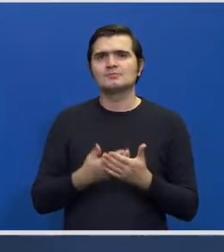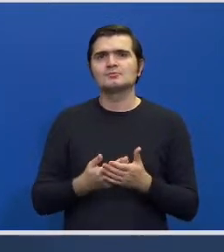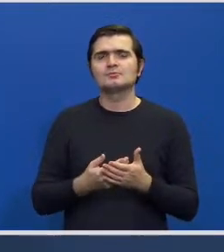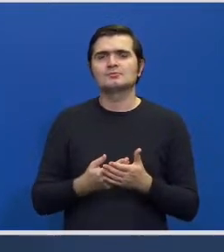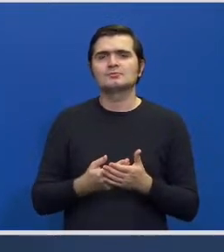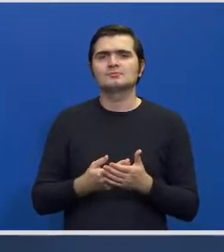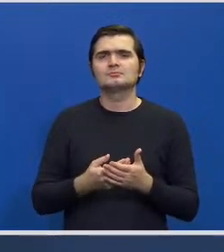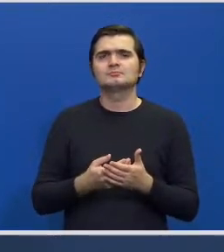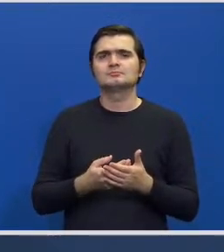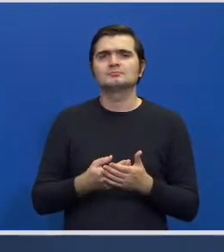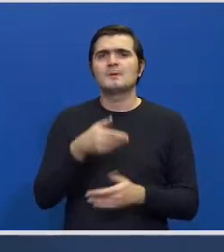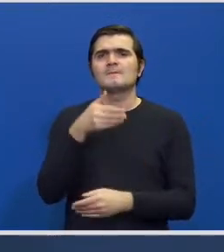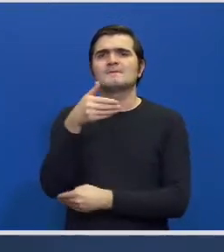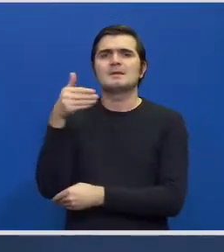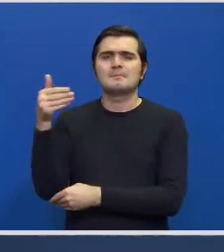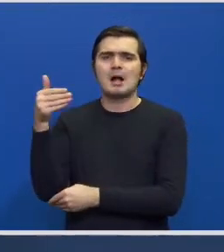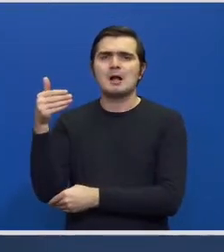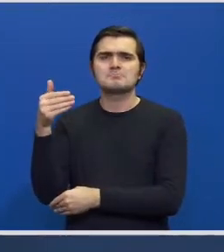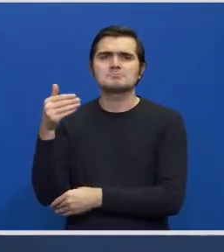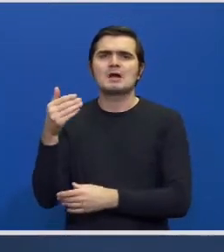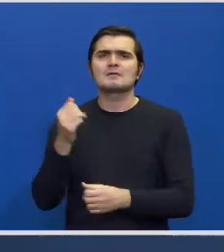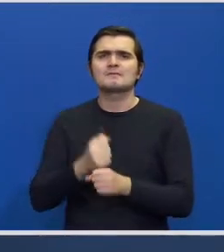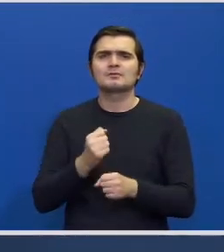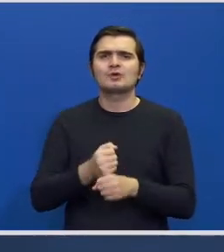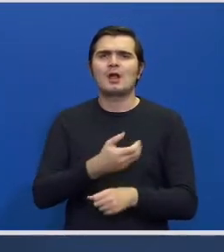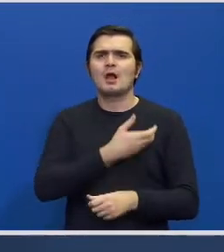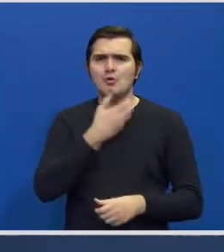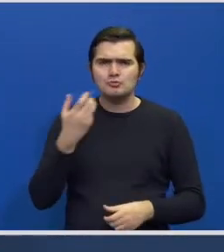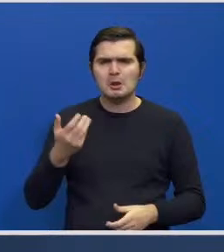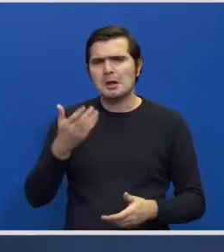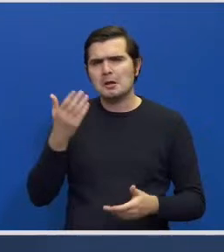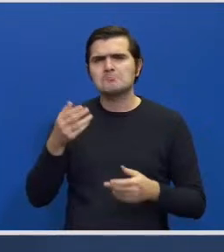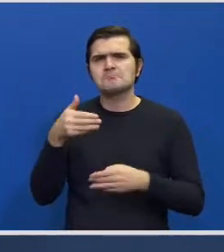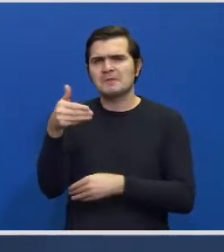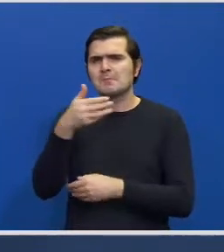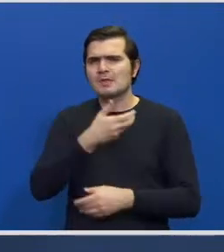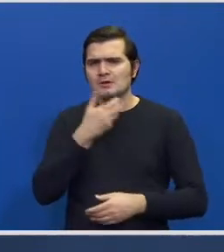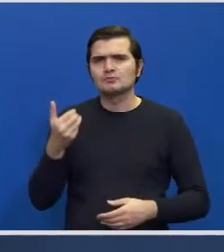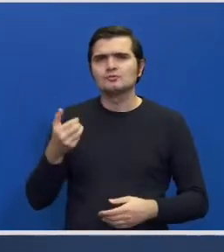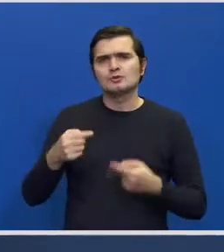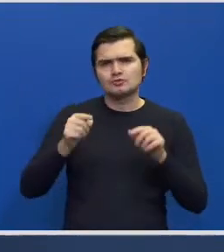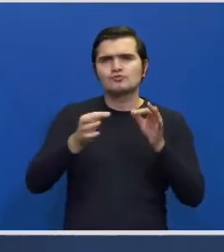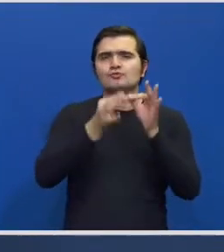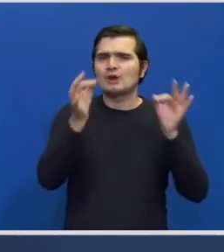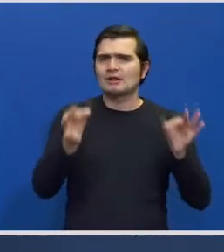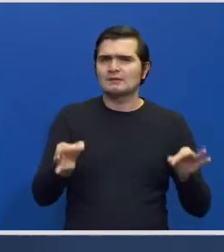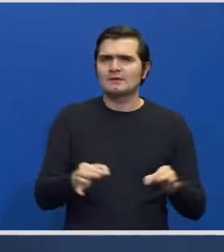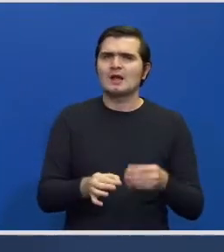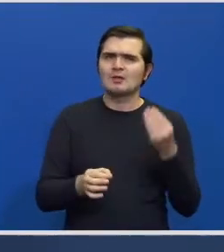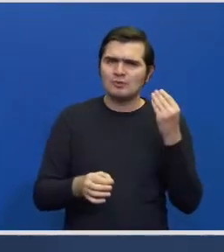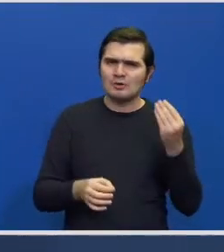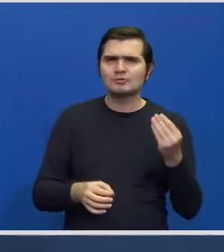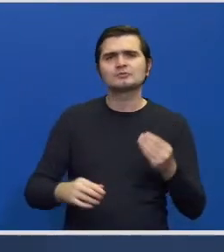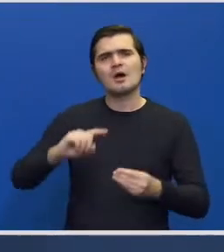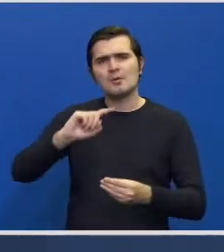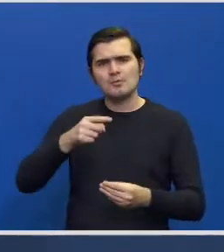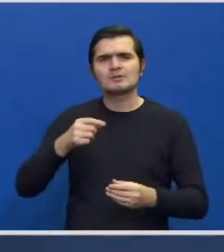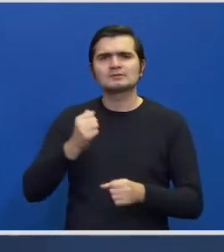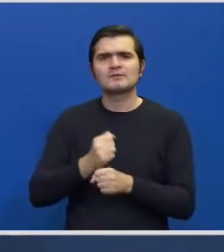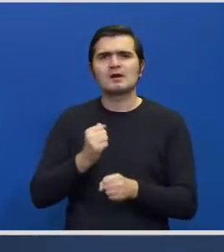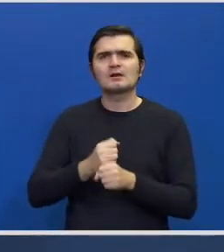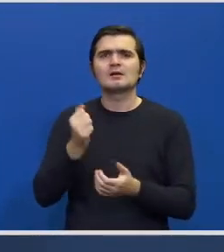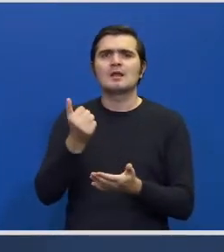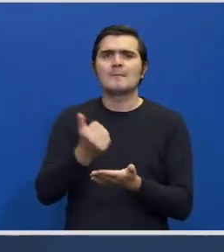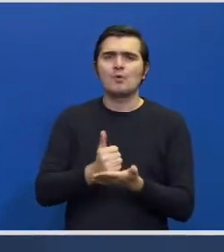de furnizorul de energie termică și cu respectivul certificat se